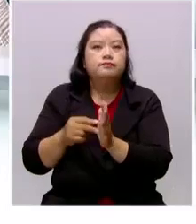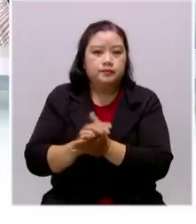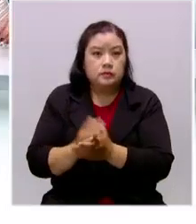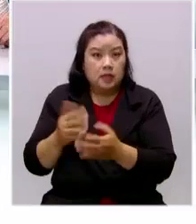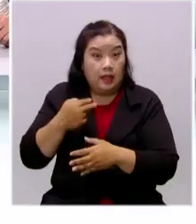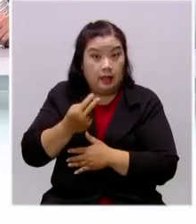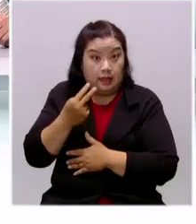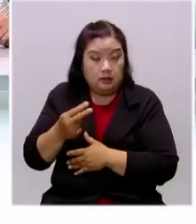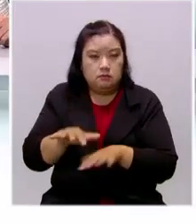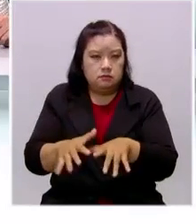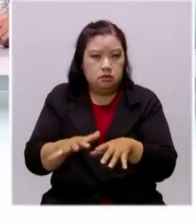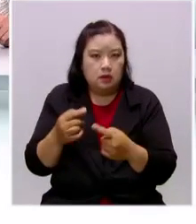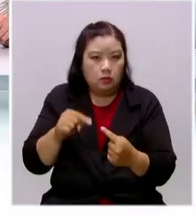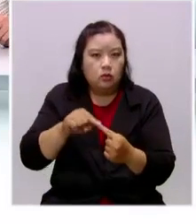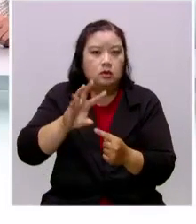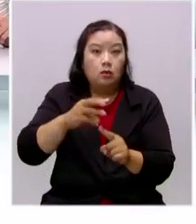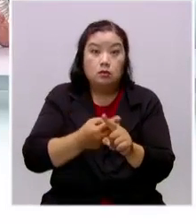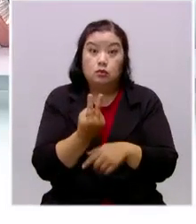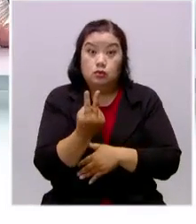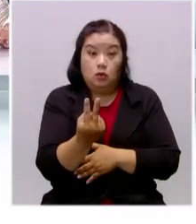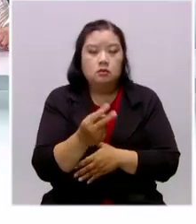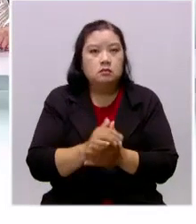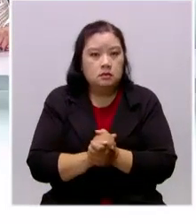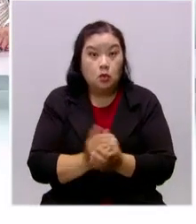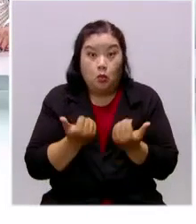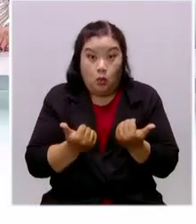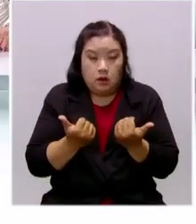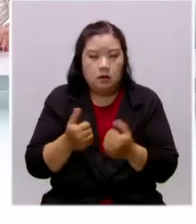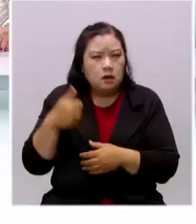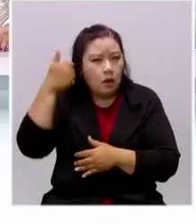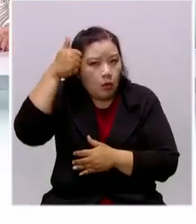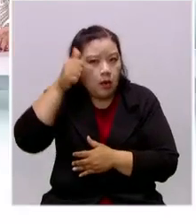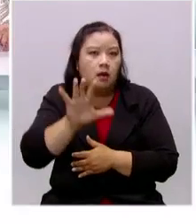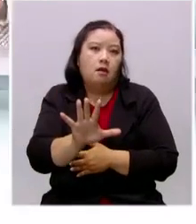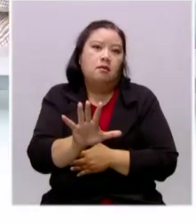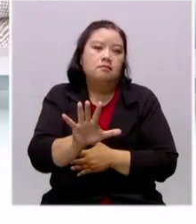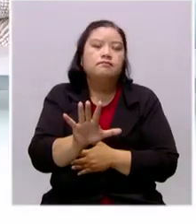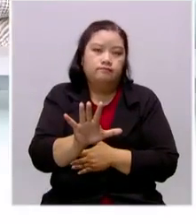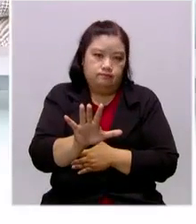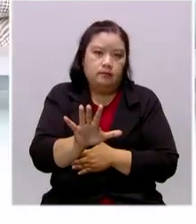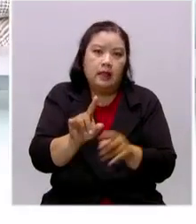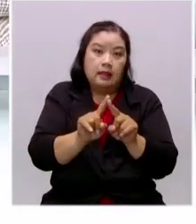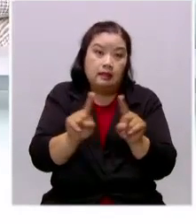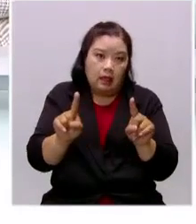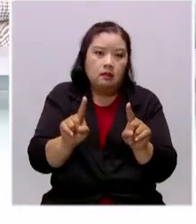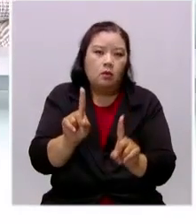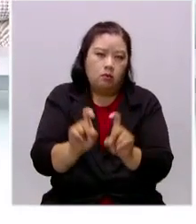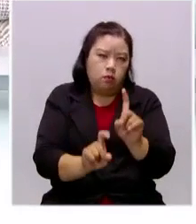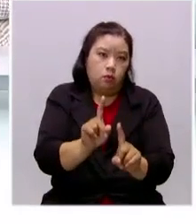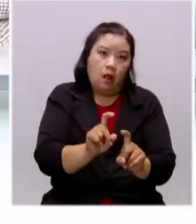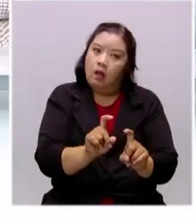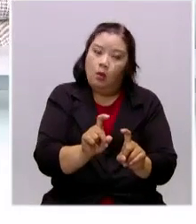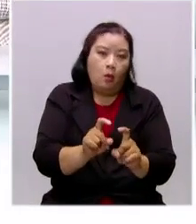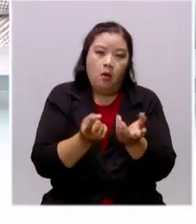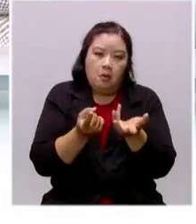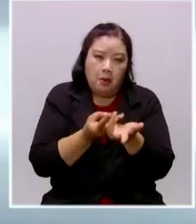การแผ่นดินไหวที่เกิดขึ้นตั้งแต่ 6กุมภาพันธ์ที่ผ่านมานะคะนับมาจนถึงวันนี้ประมาณ 5วันแล้วแต่ว่าจำนวนของผู้เสียชีวิตยังไม่